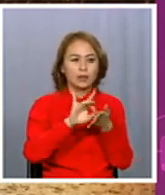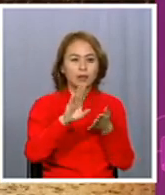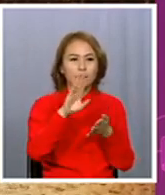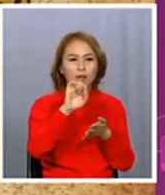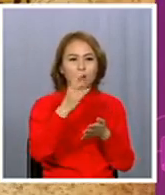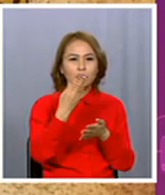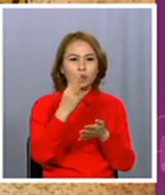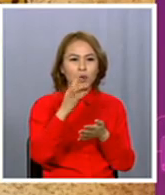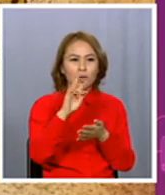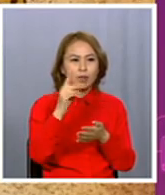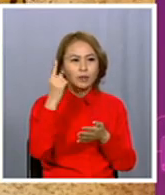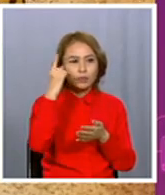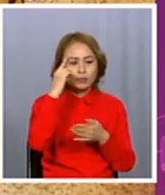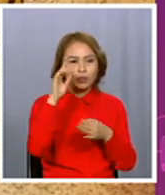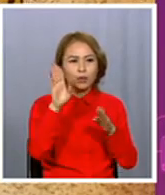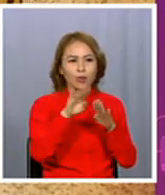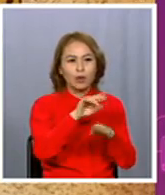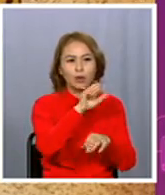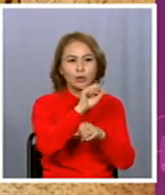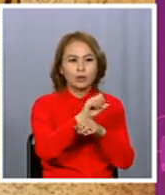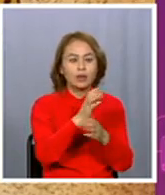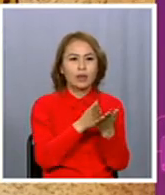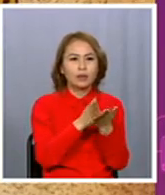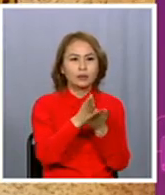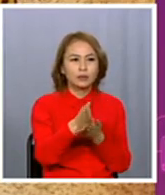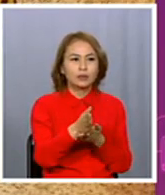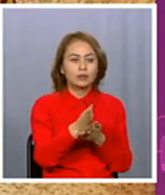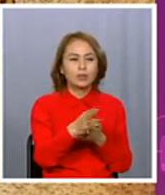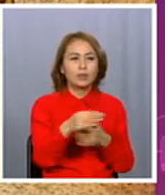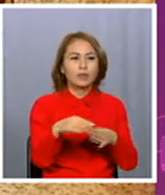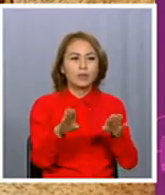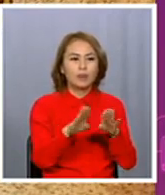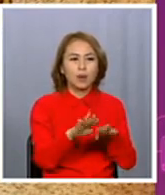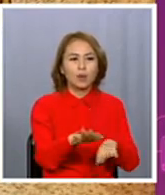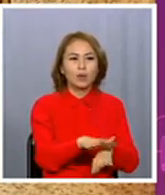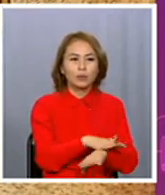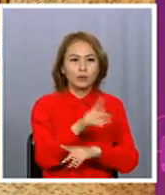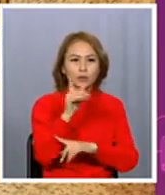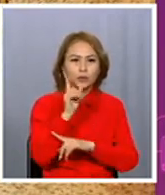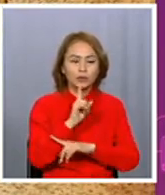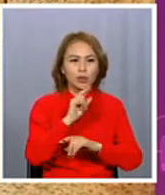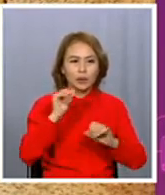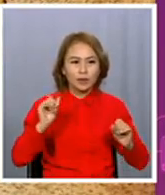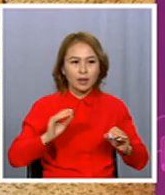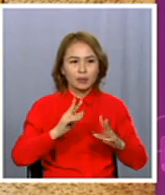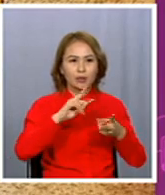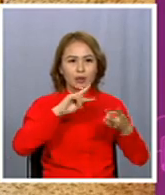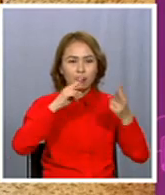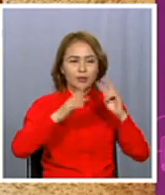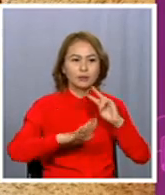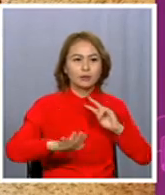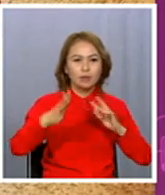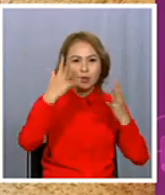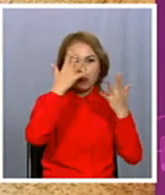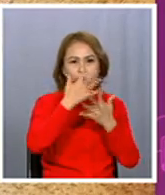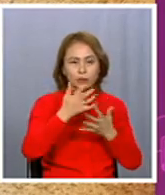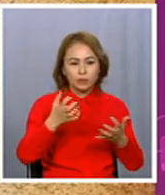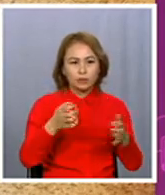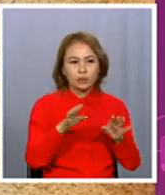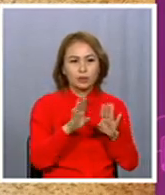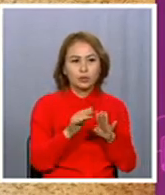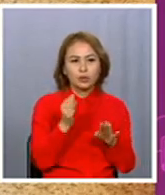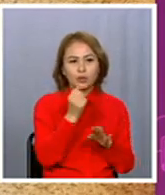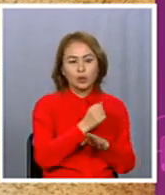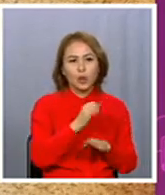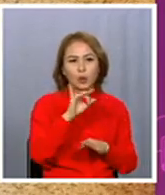ойлайды. Ол керуенді тоқтатпай әрі қарай айдайды. Алайда көптен күткен таңның орнына айналаны қара түнек басады. Зұлым